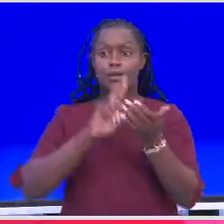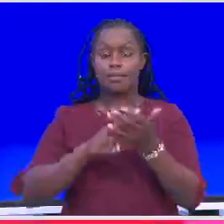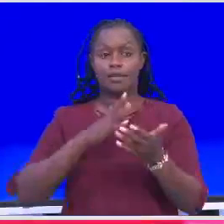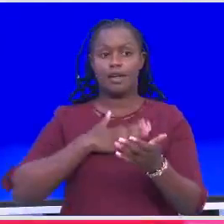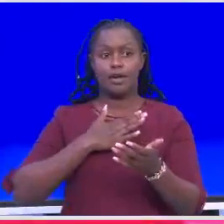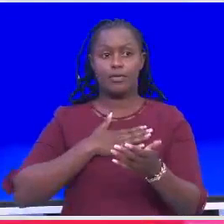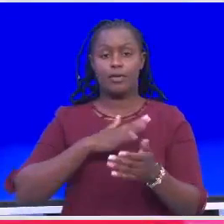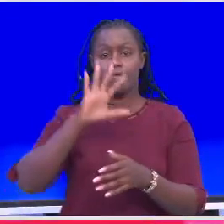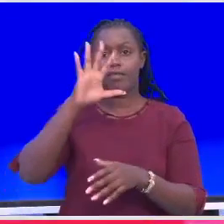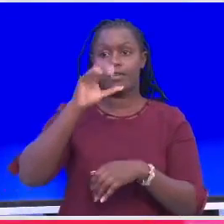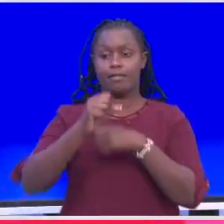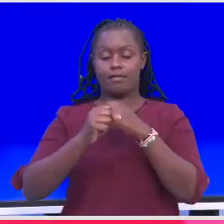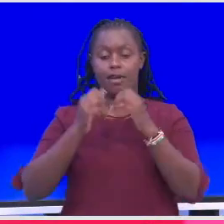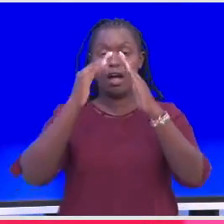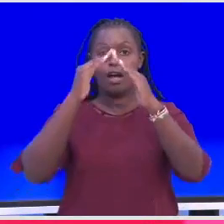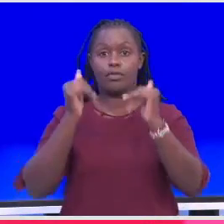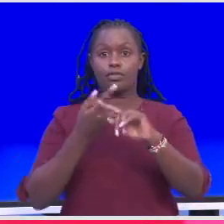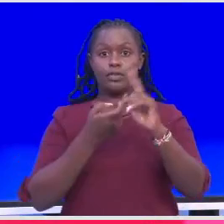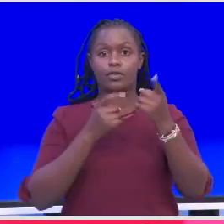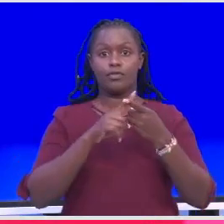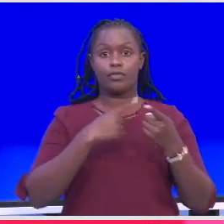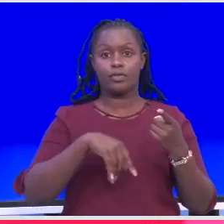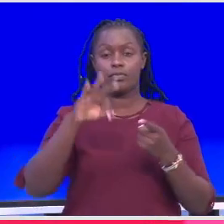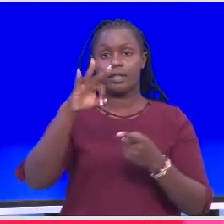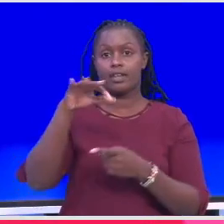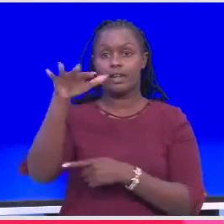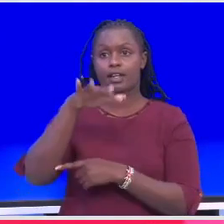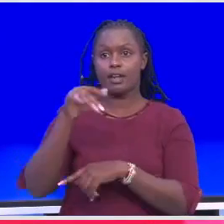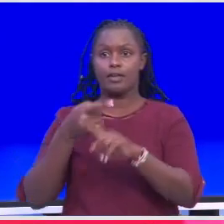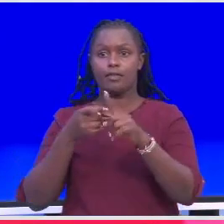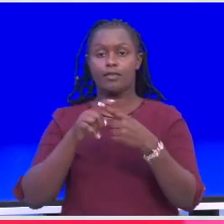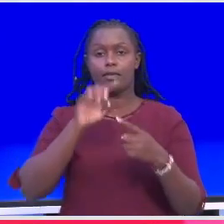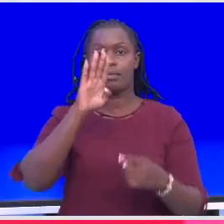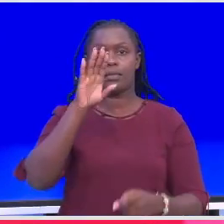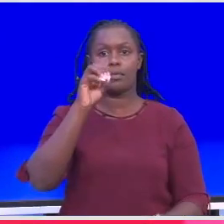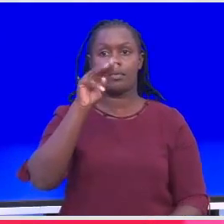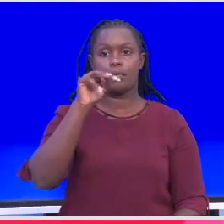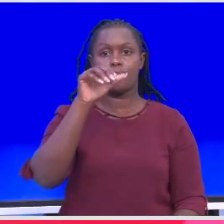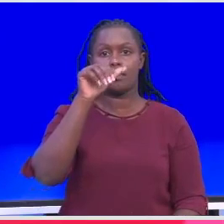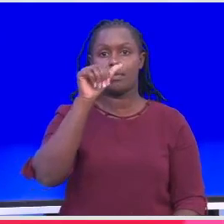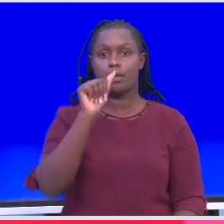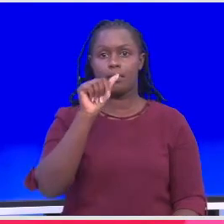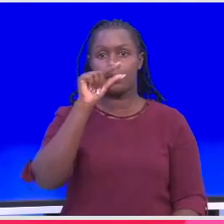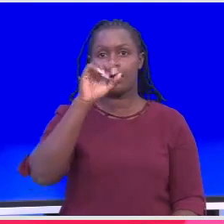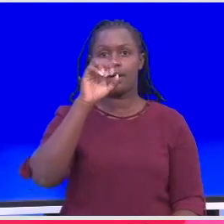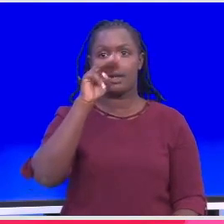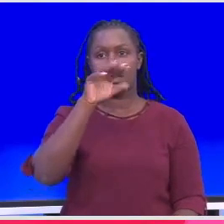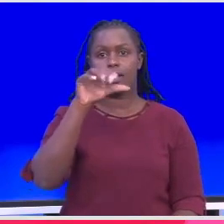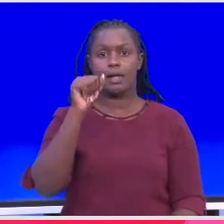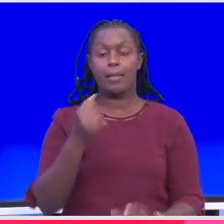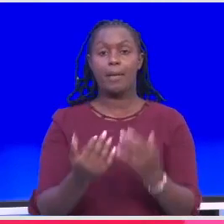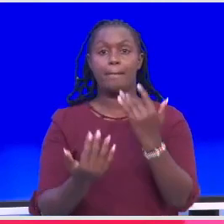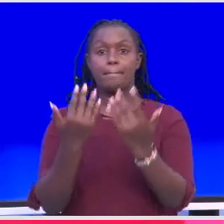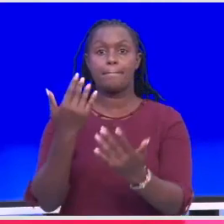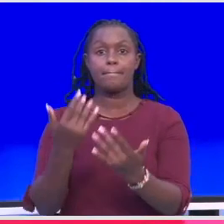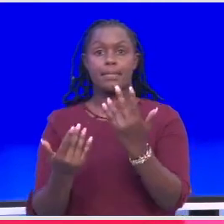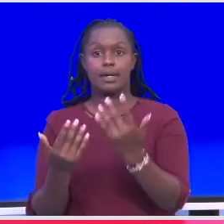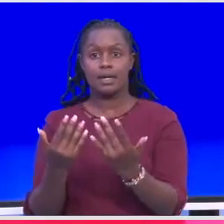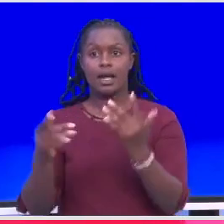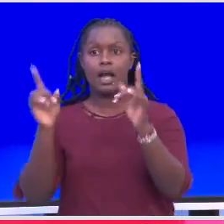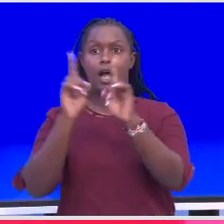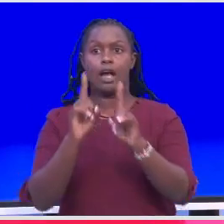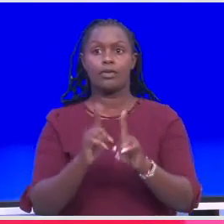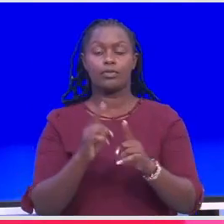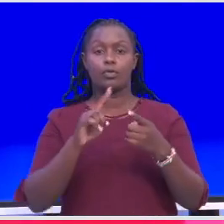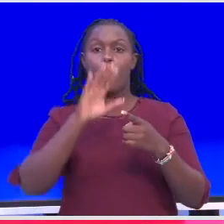Bomu tatu, maboma tatu katika kijiji cha Bomagema, wadi ya Chitago, Borabu zimeteketezwa na wanakijiji waliojawa